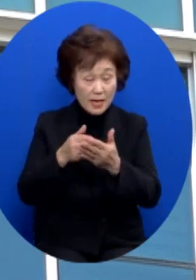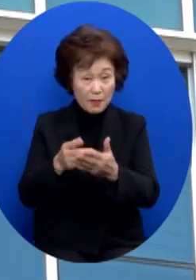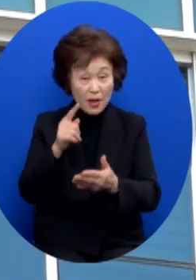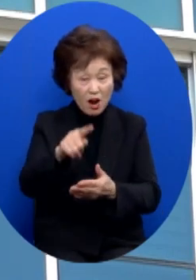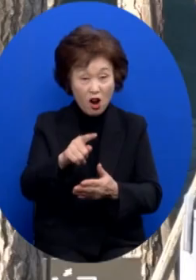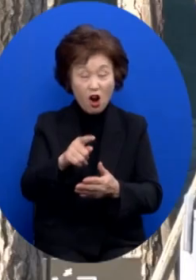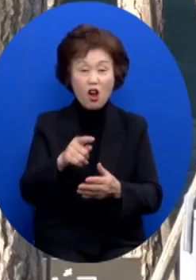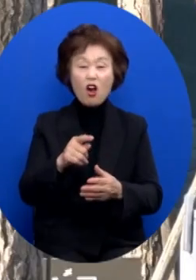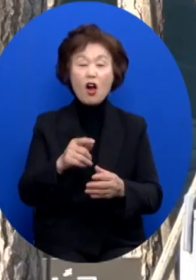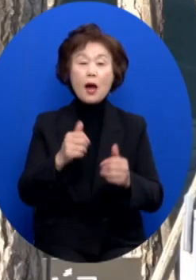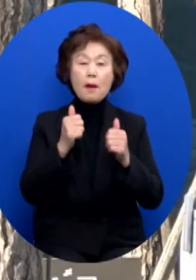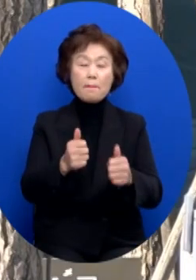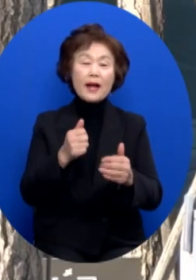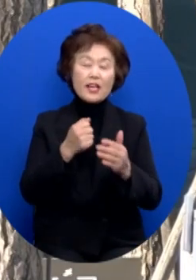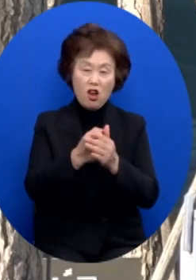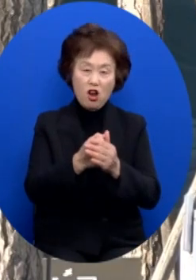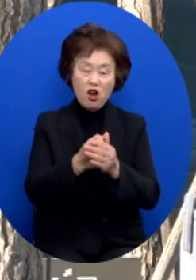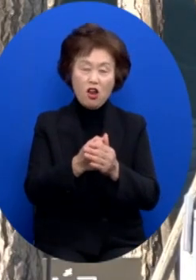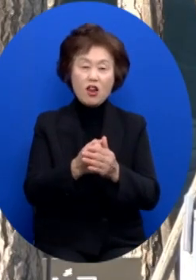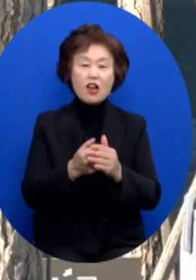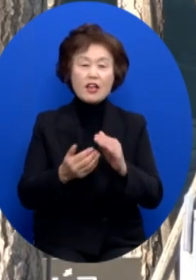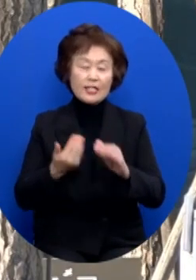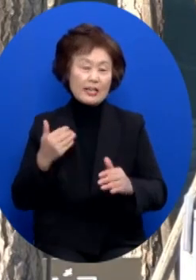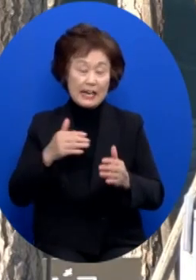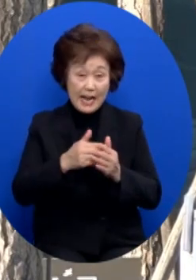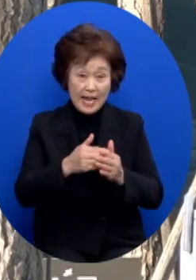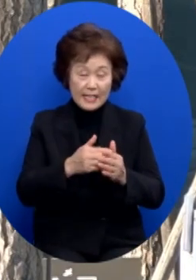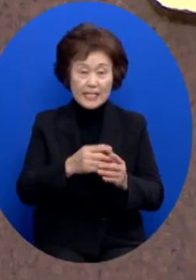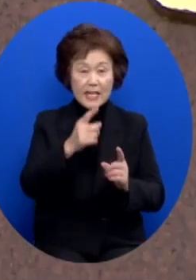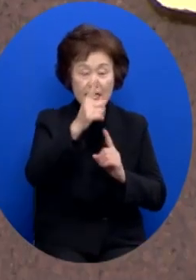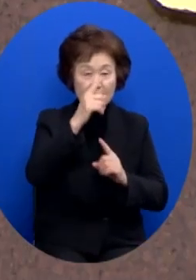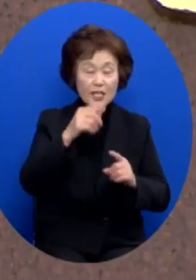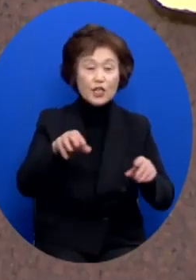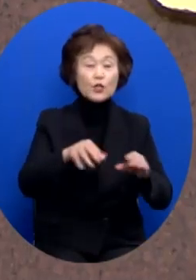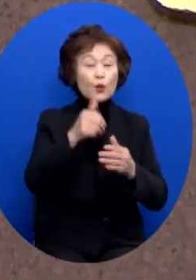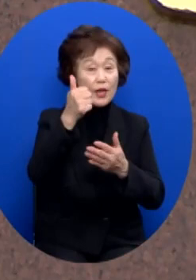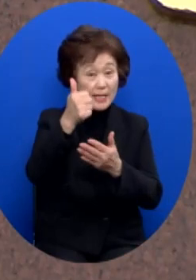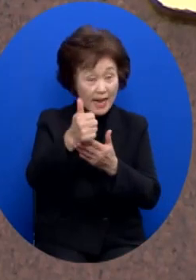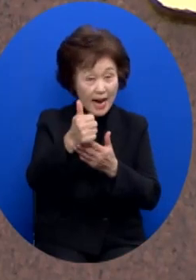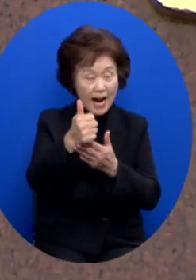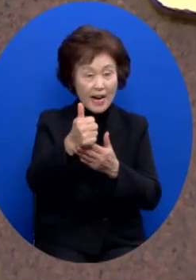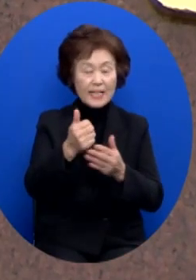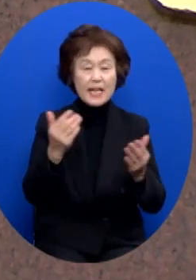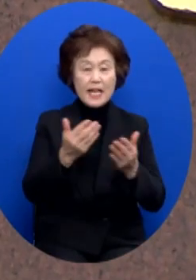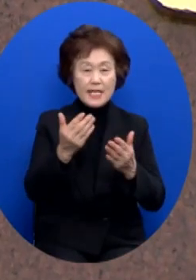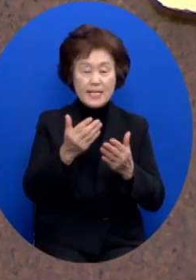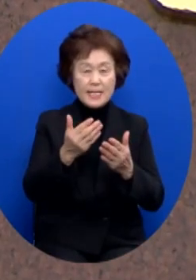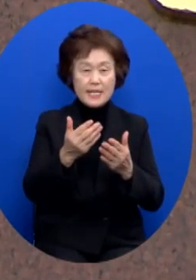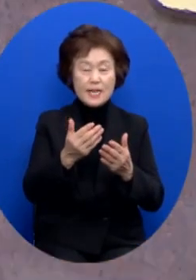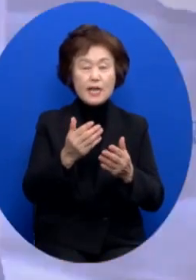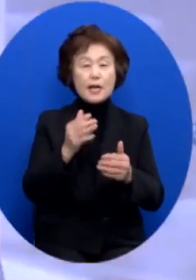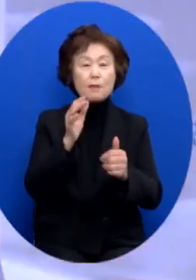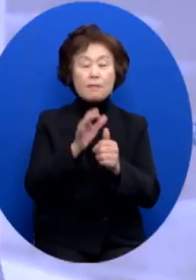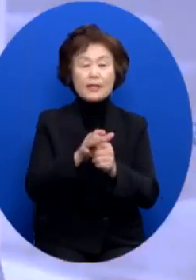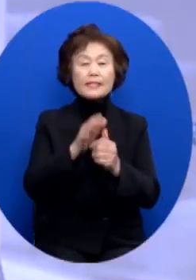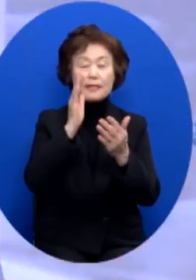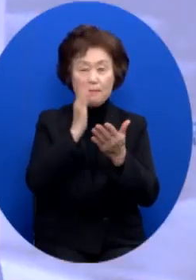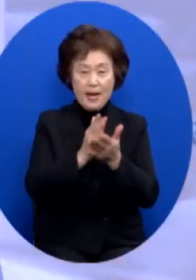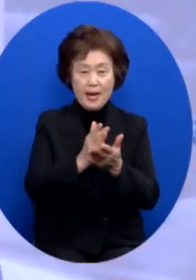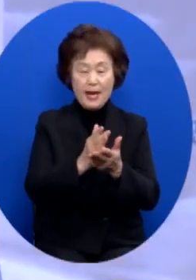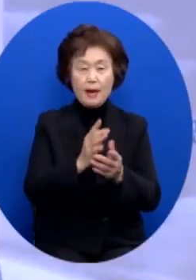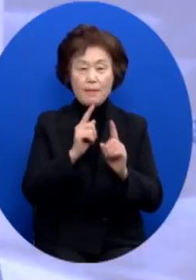확인 소송 판결이 확정될 때까지 이종성 총회장이 총회장으로서 직무를 집행해서는 안 된다고